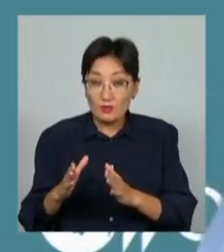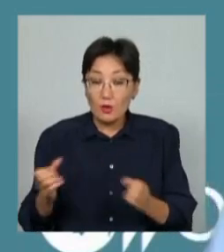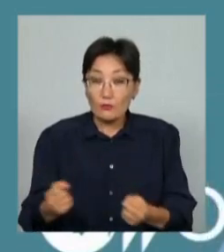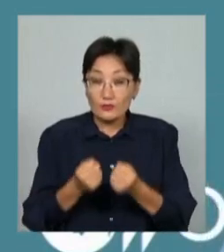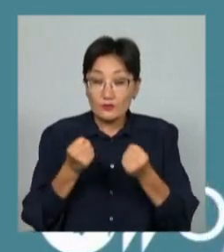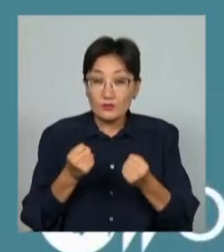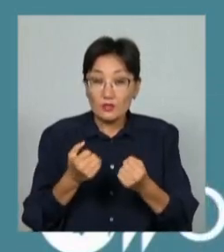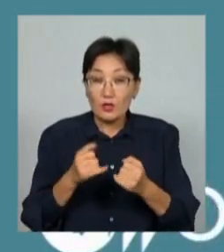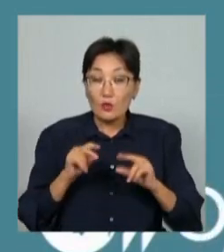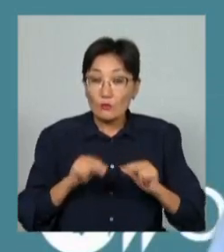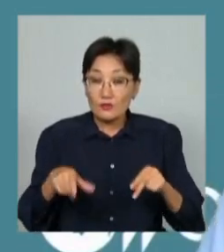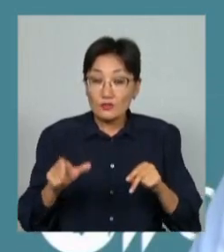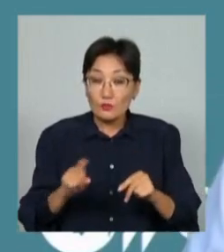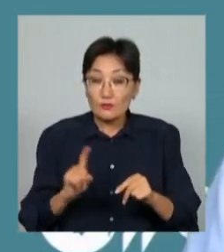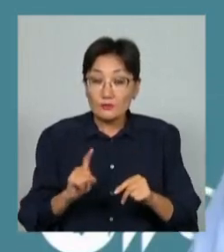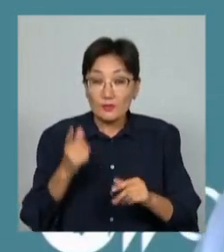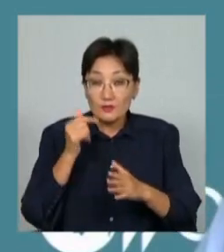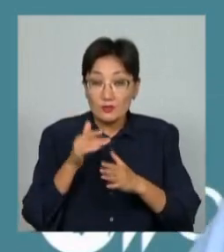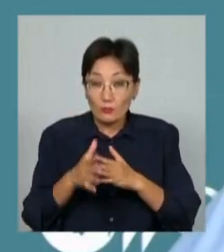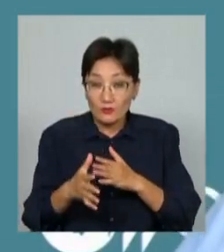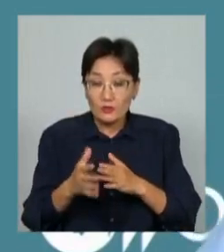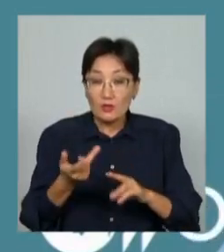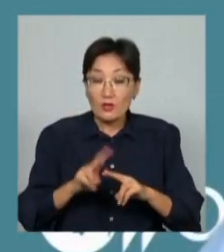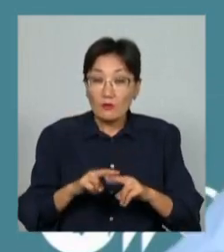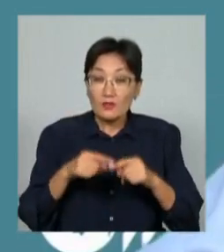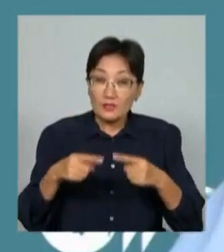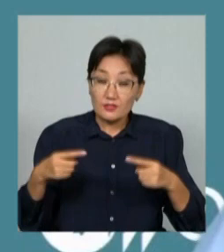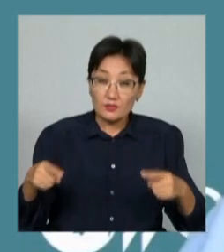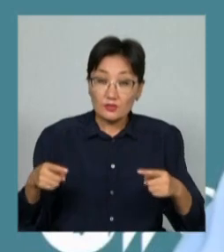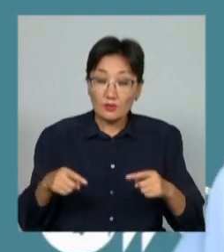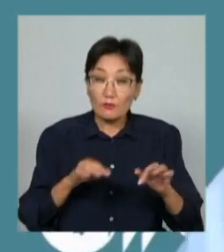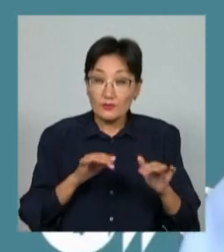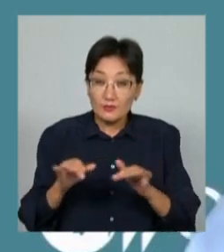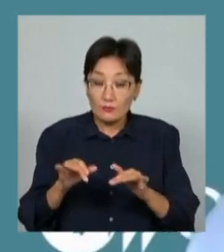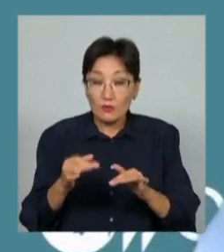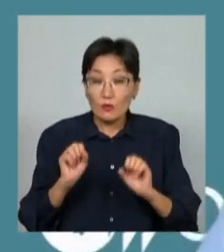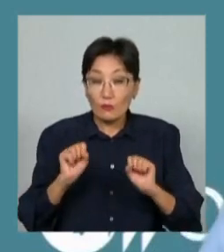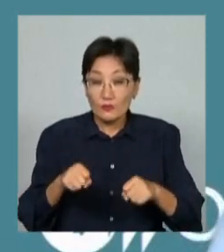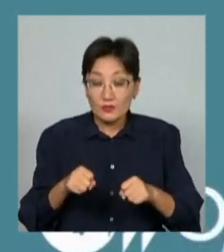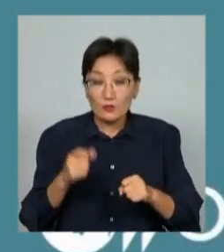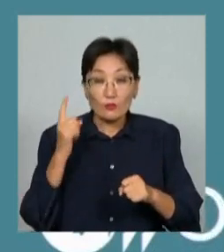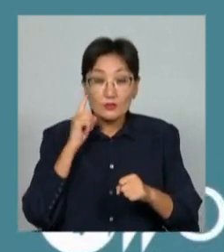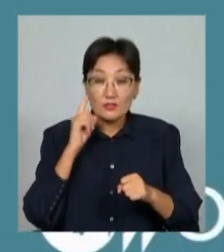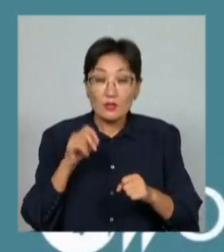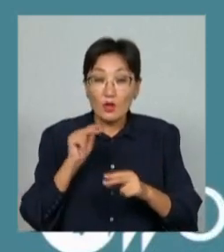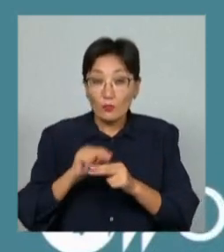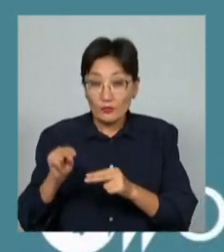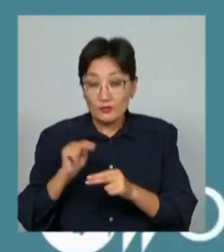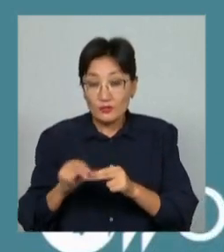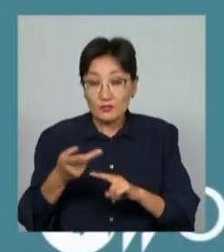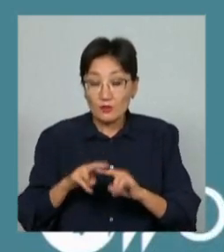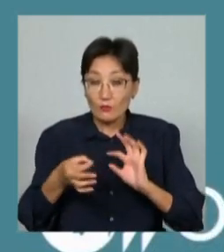поддержки учителей для того, чтобы понимать вот различные методики. И они могут услышать и обучиться